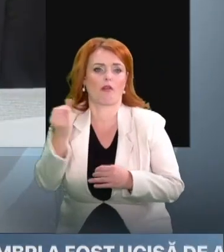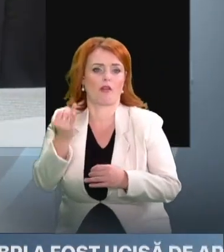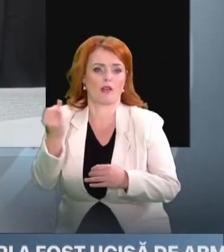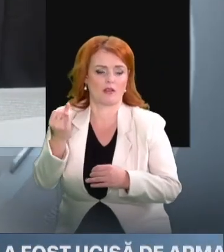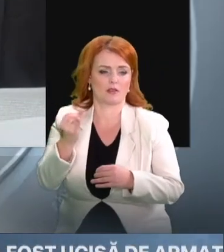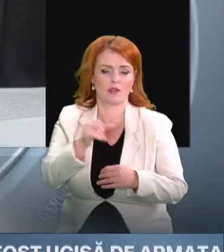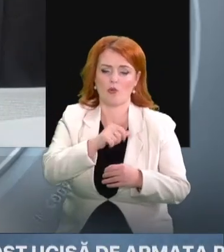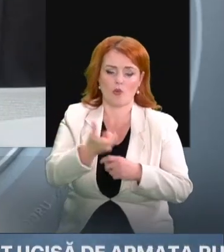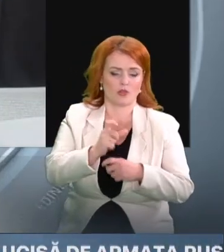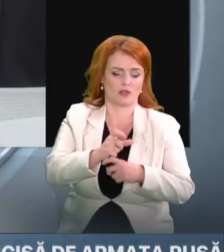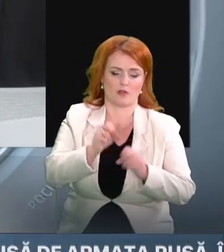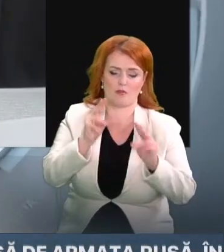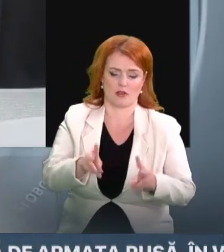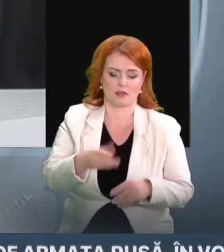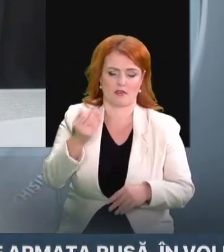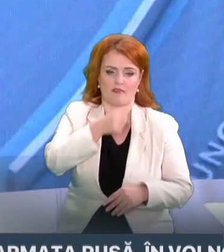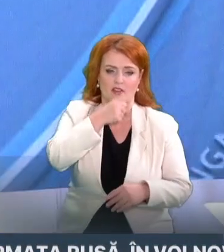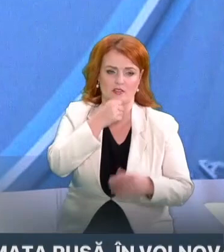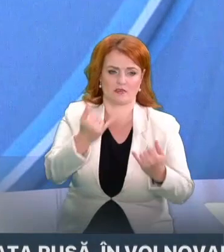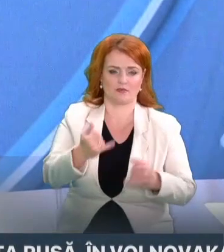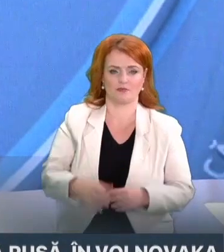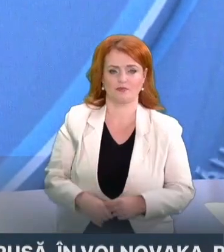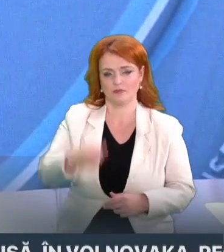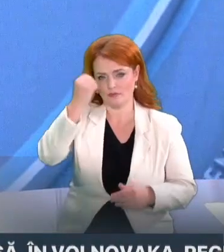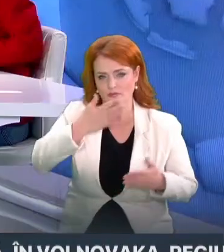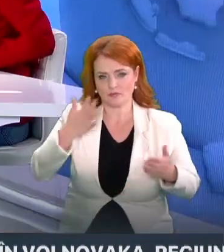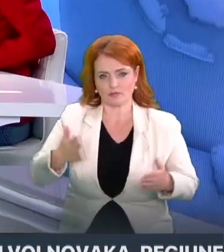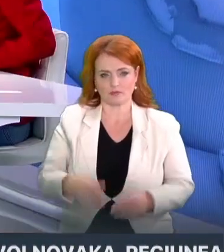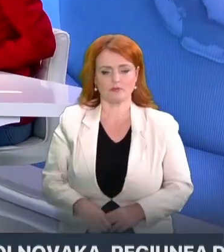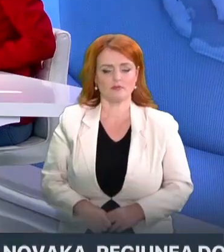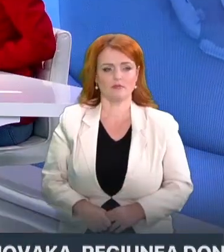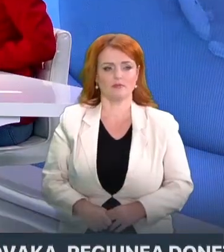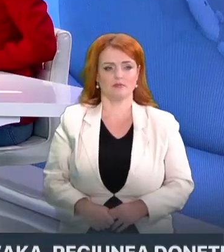vulnerabilă, dacă vreți să spunem. Domnule Cibotar, vă mulțumesc tare mult pentru această